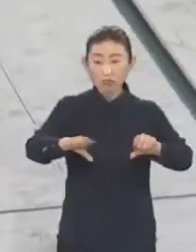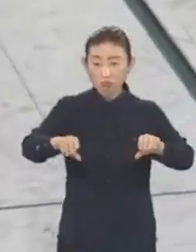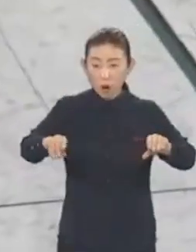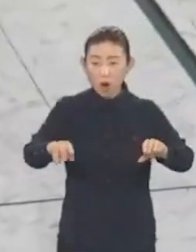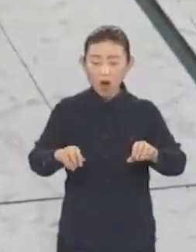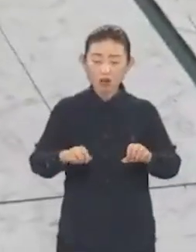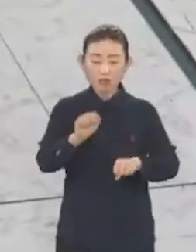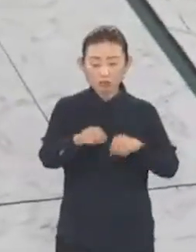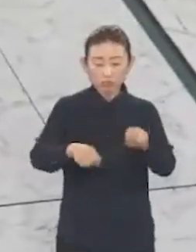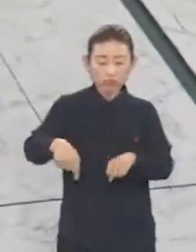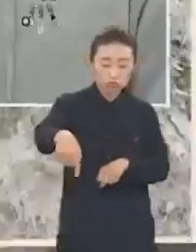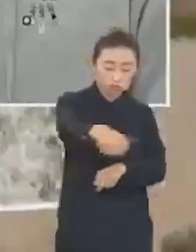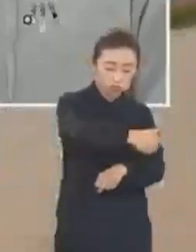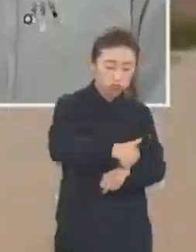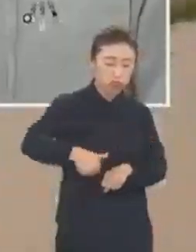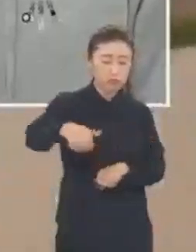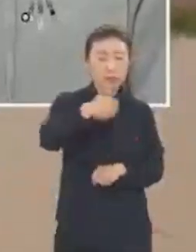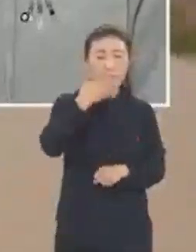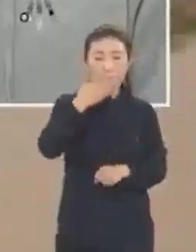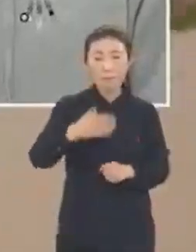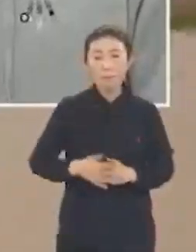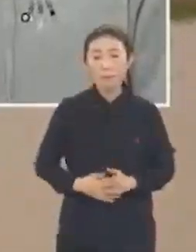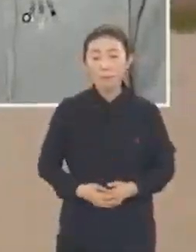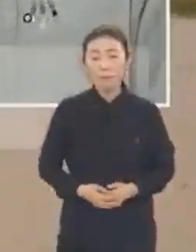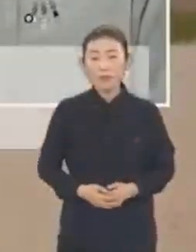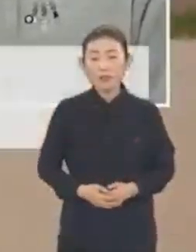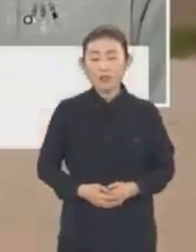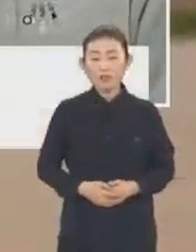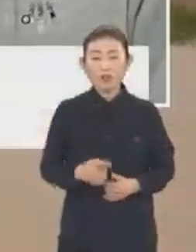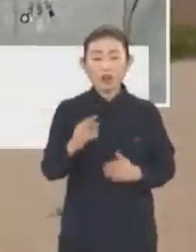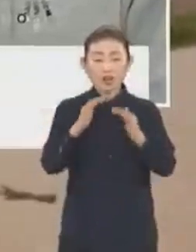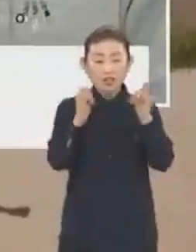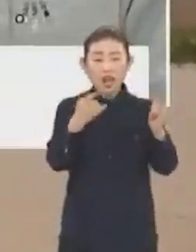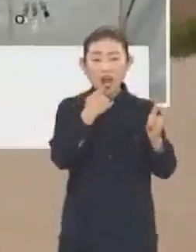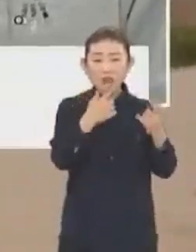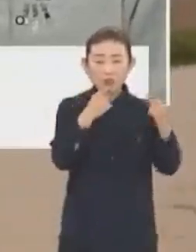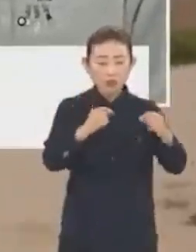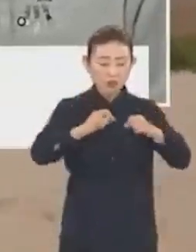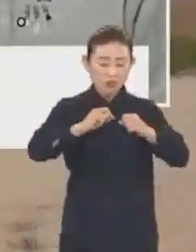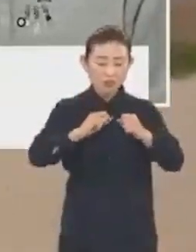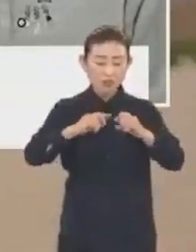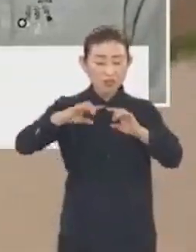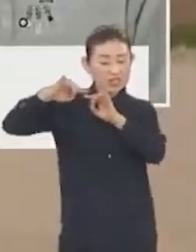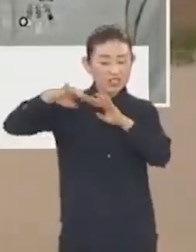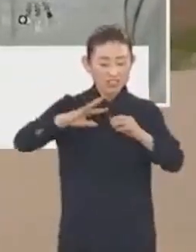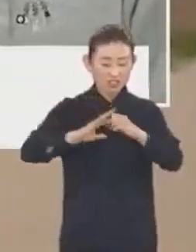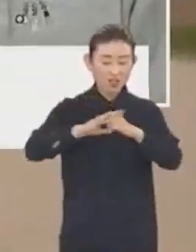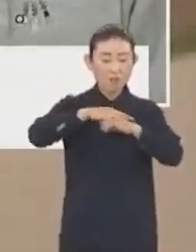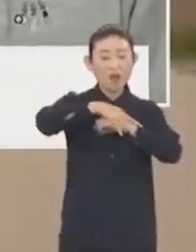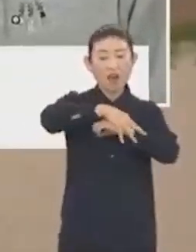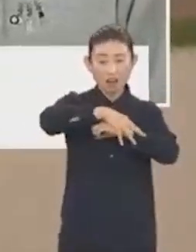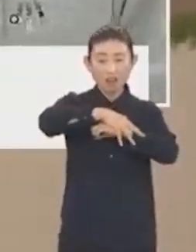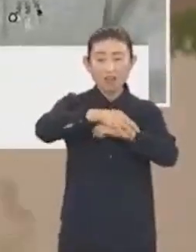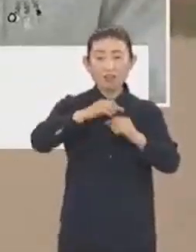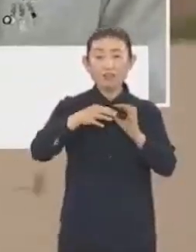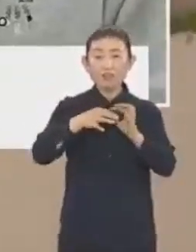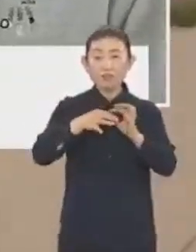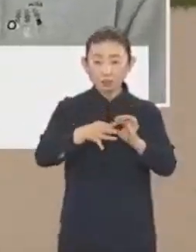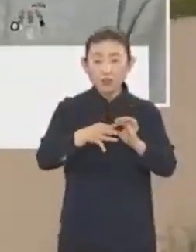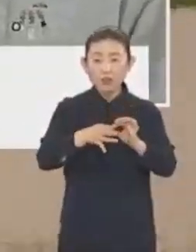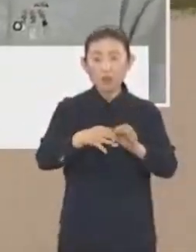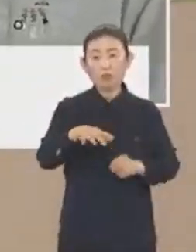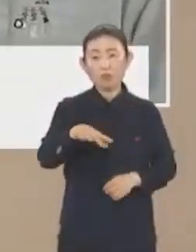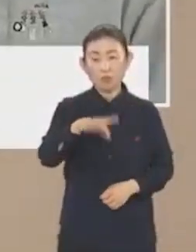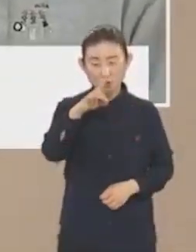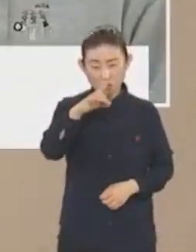90도 회전도 가능합니다. 그 인공신경망은 저희가 이제 학습시키려면 데이터가 필요하게 되는데요. 그 데이터는 시뮬레이션을